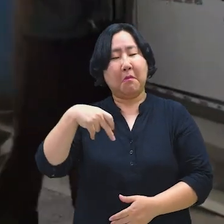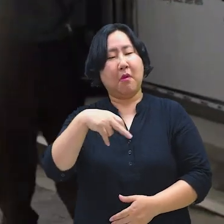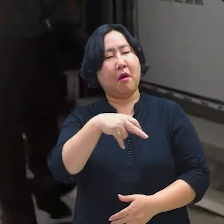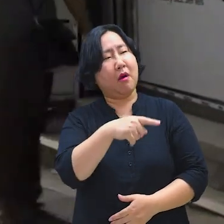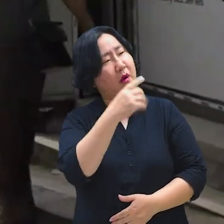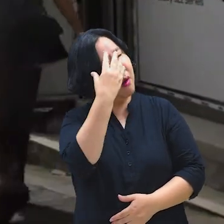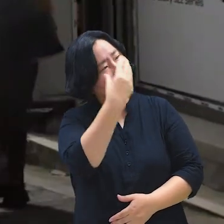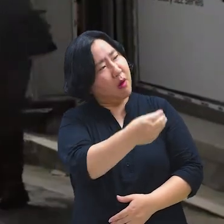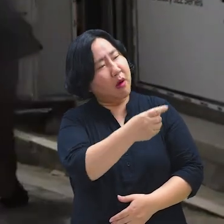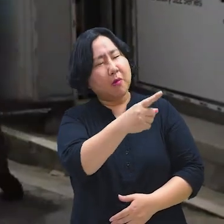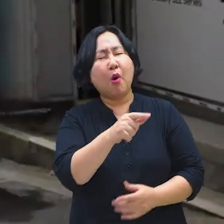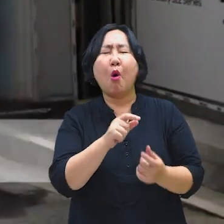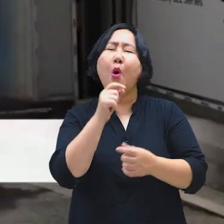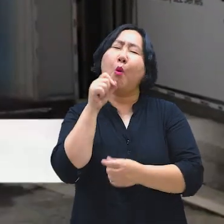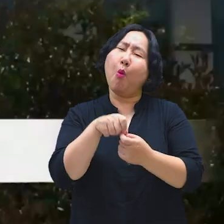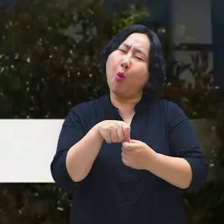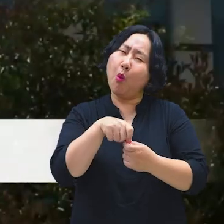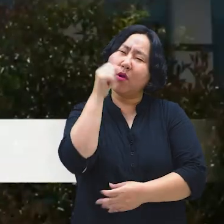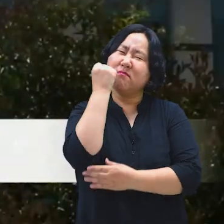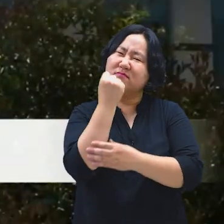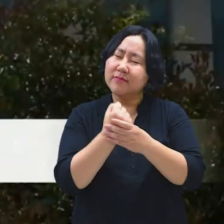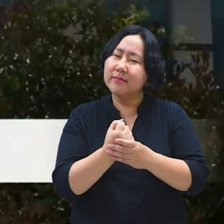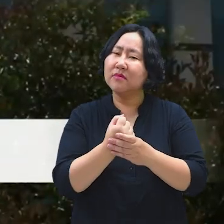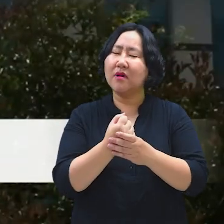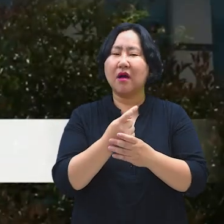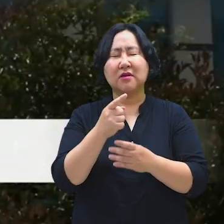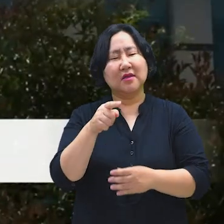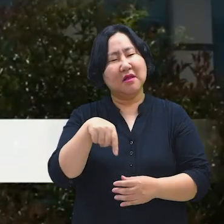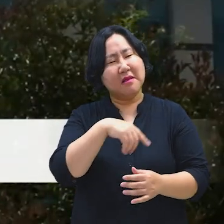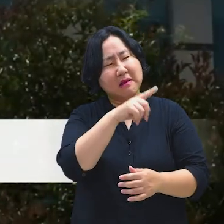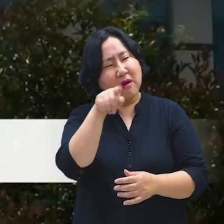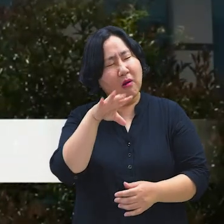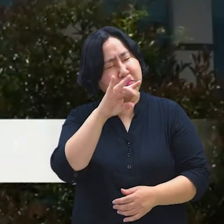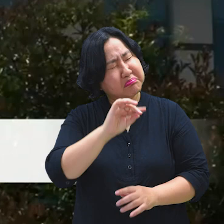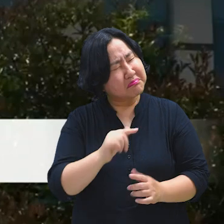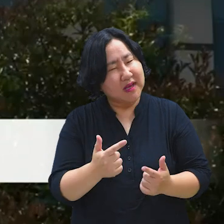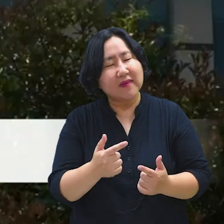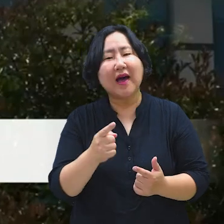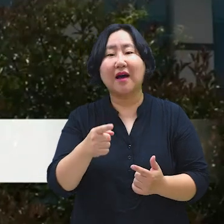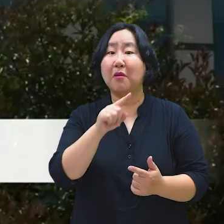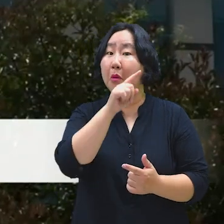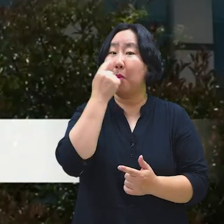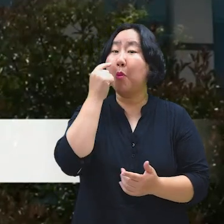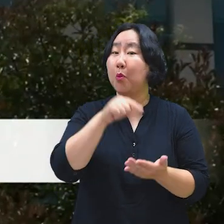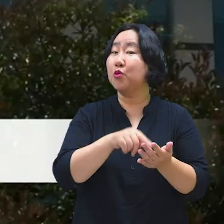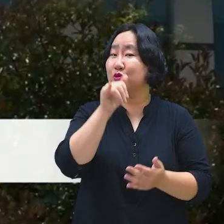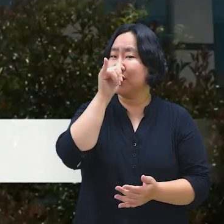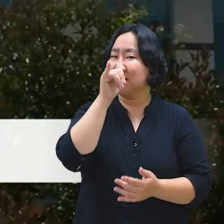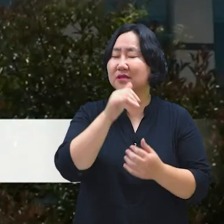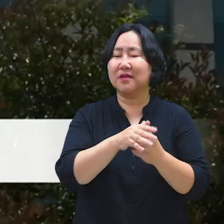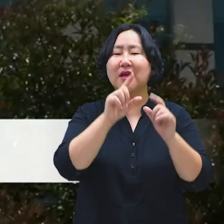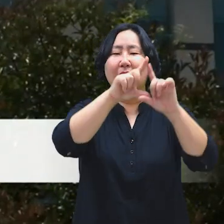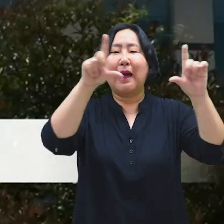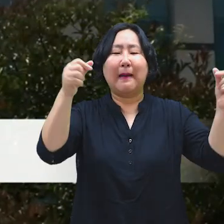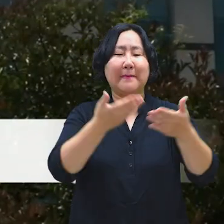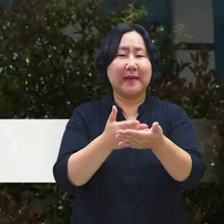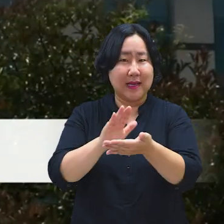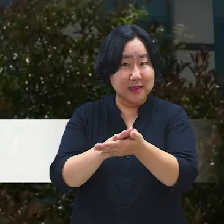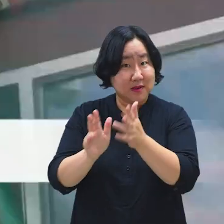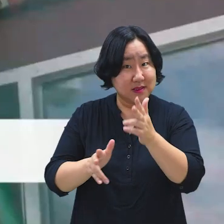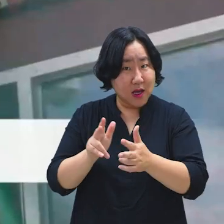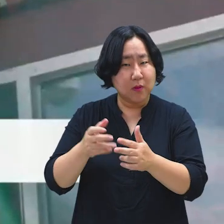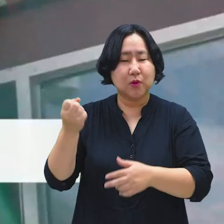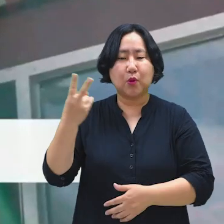오래되거나 도시 미관을 해치는 간판을 가끔 보게 되는데요 서귀포시는 이런 간판에 대한 개선 사업과